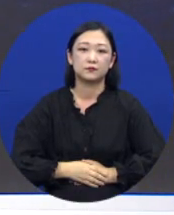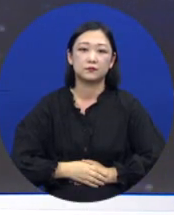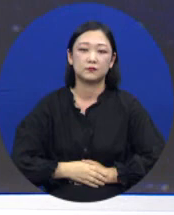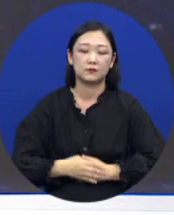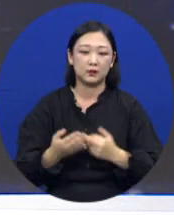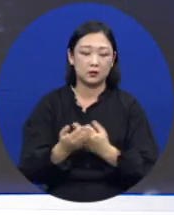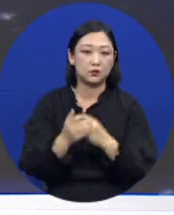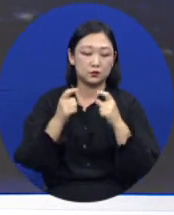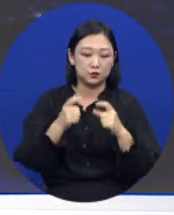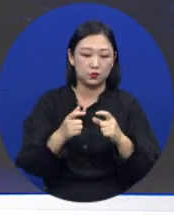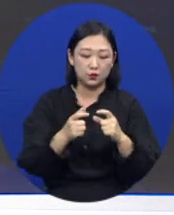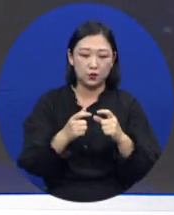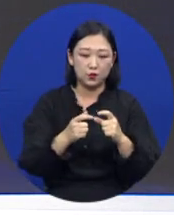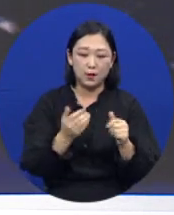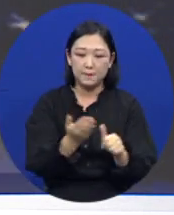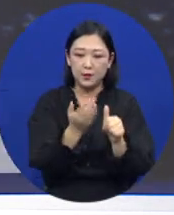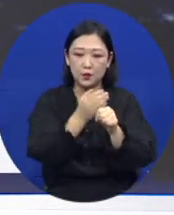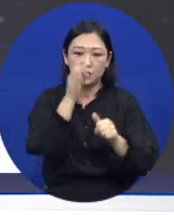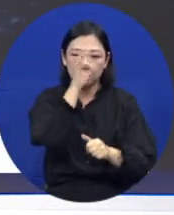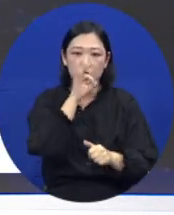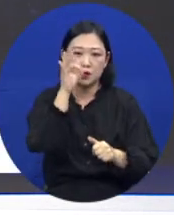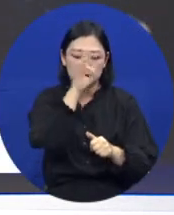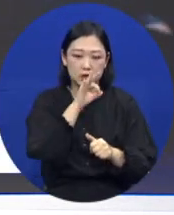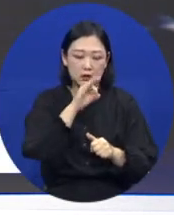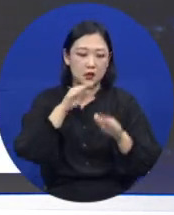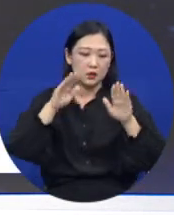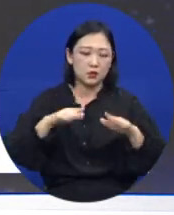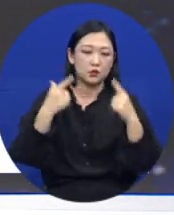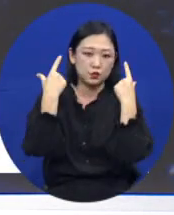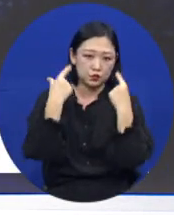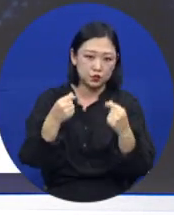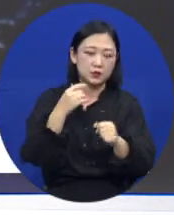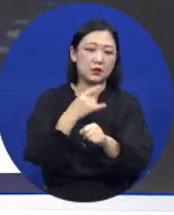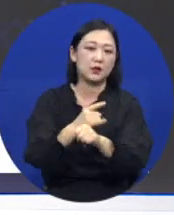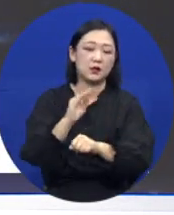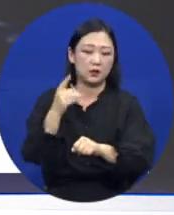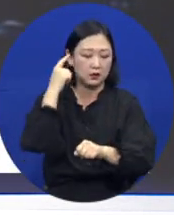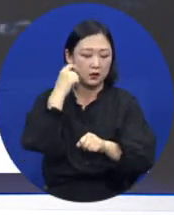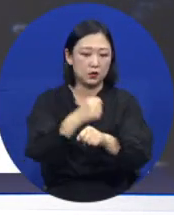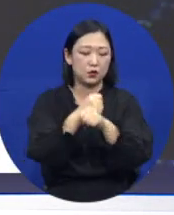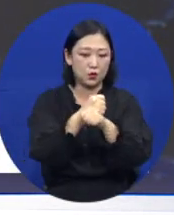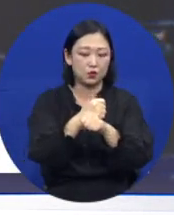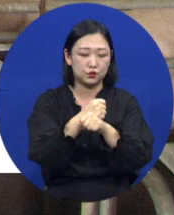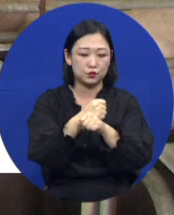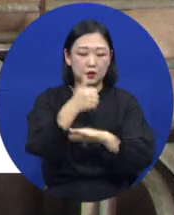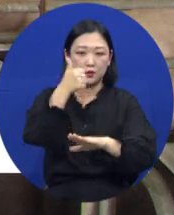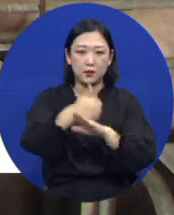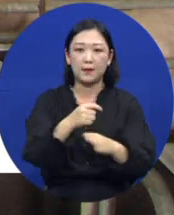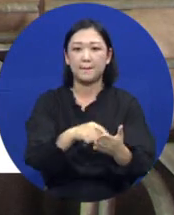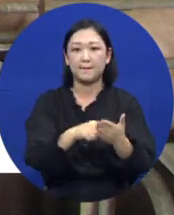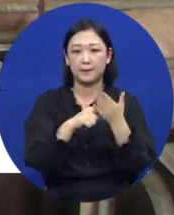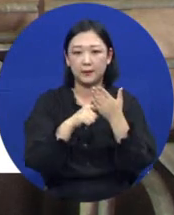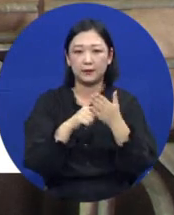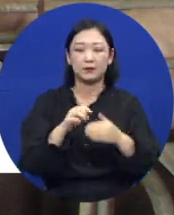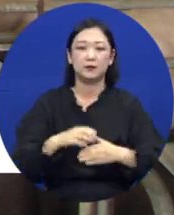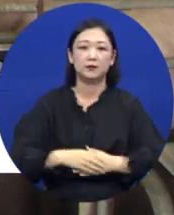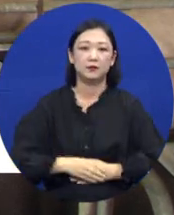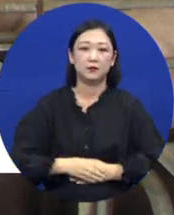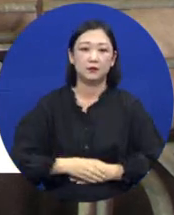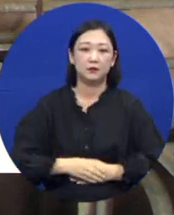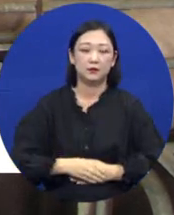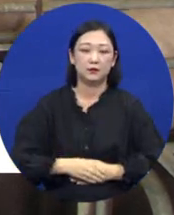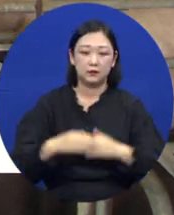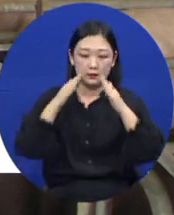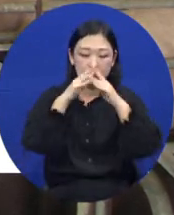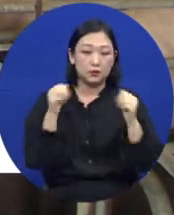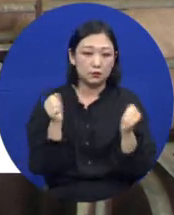제주에서 사육하는 돼지의 규모 레 현재 수준으로 유지해야 한다는 연구용역 결과가 나왔습니다 전국 때